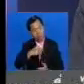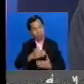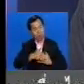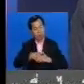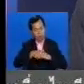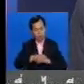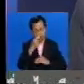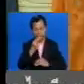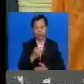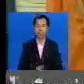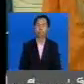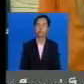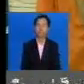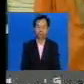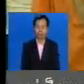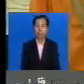สามัคคีคือพลังค่ะ